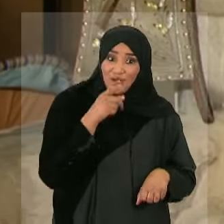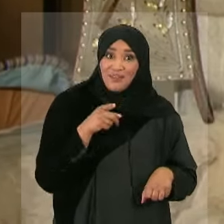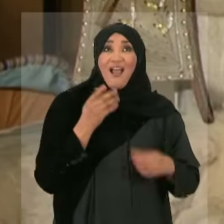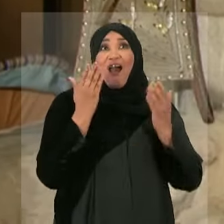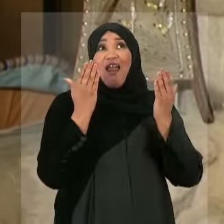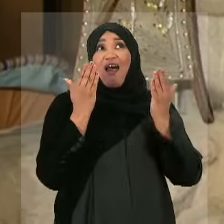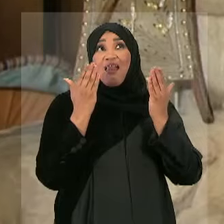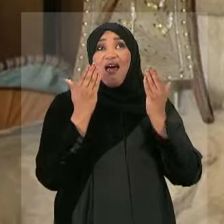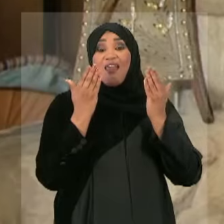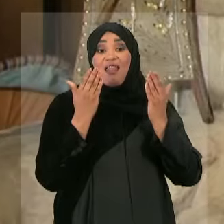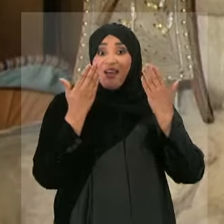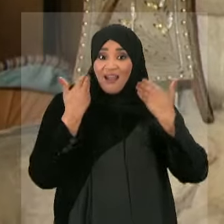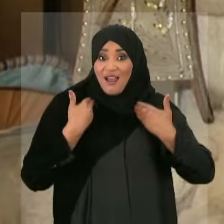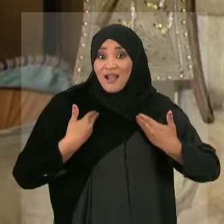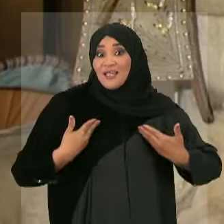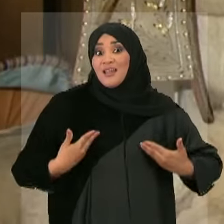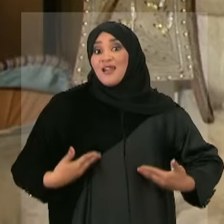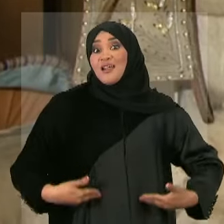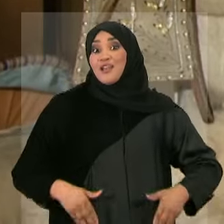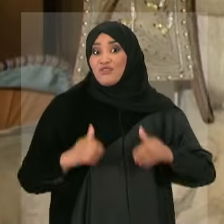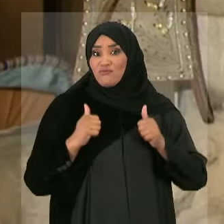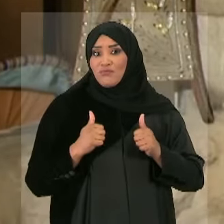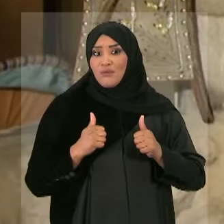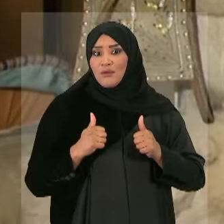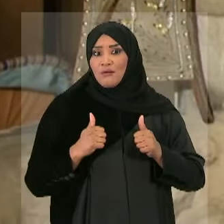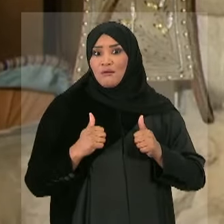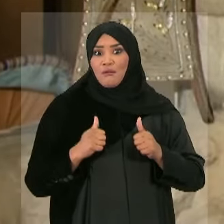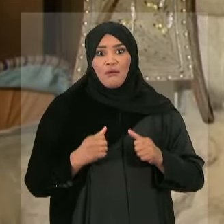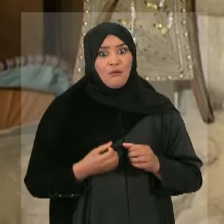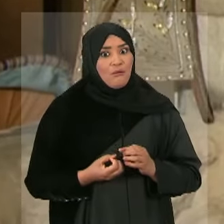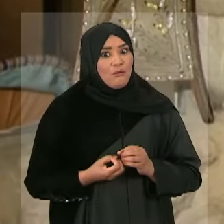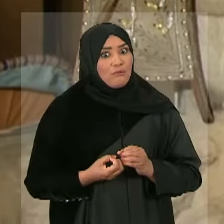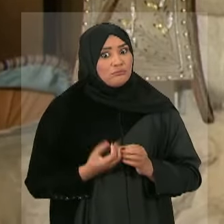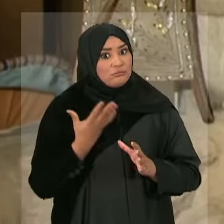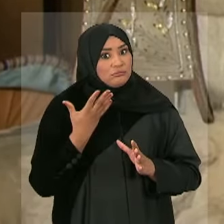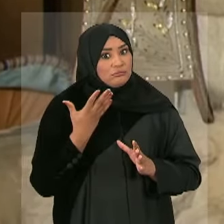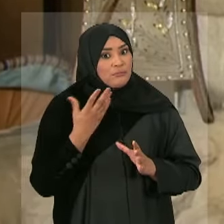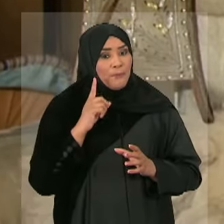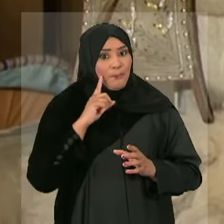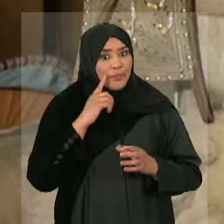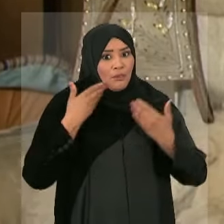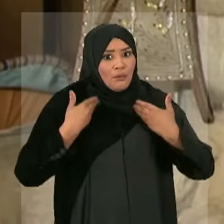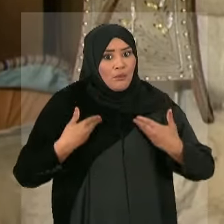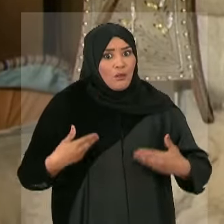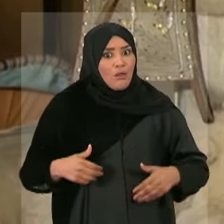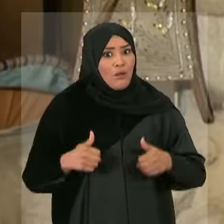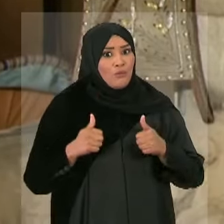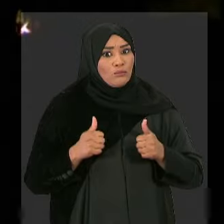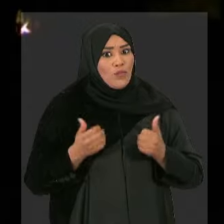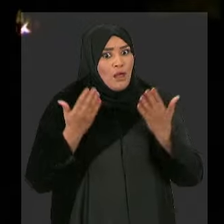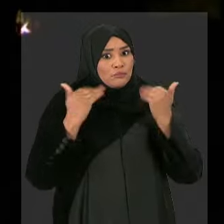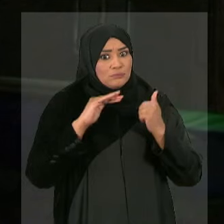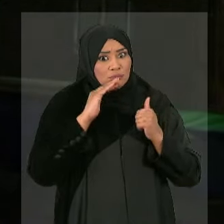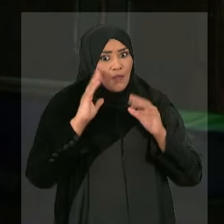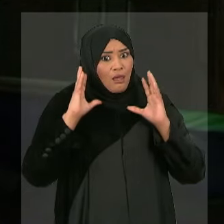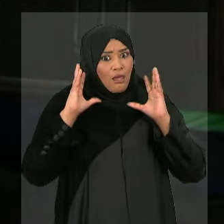وهكذا كان، نبيلة طابت وبديت من سنة 76 تصوم كل سنة يوم وتطلع تفطر عند دار أبو